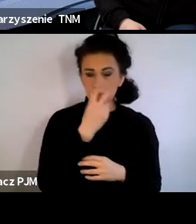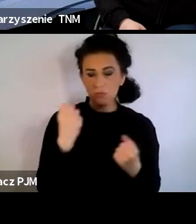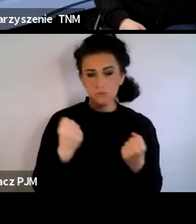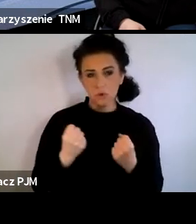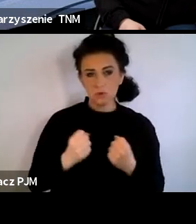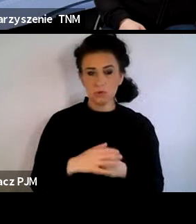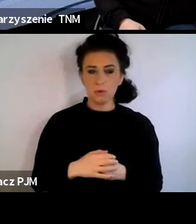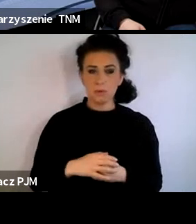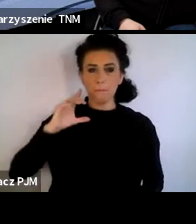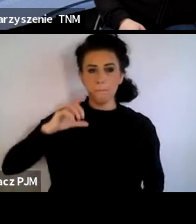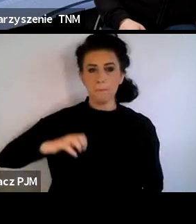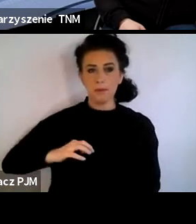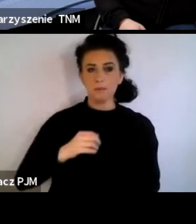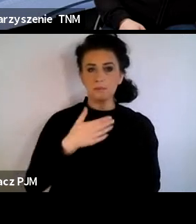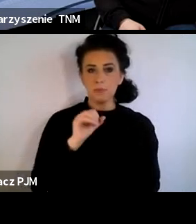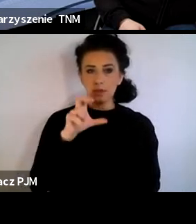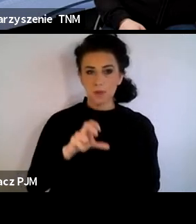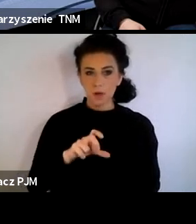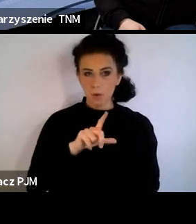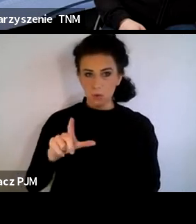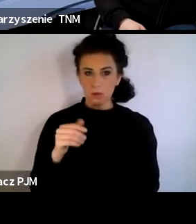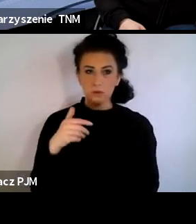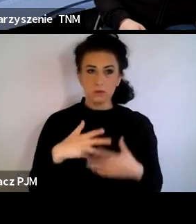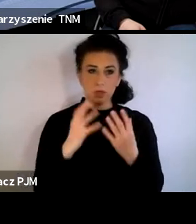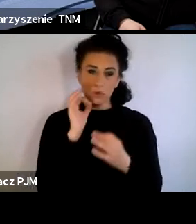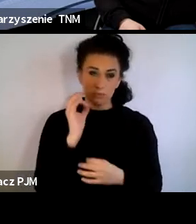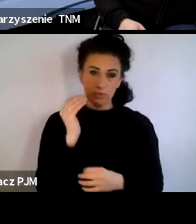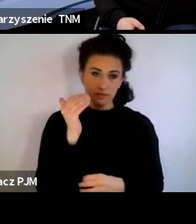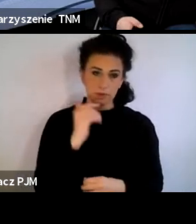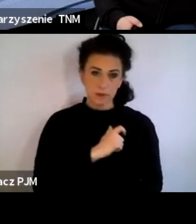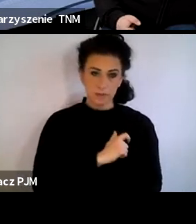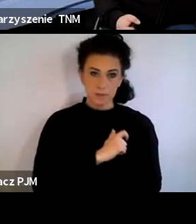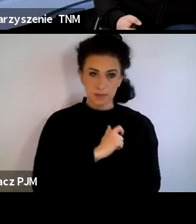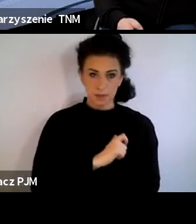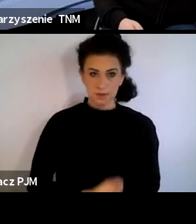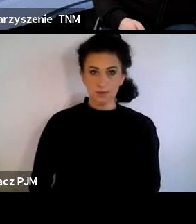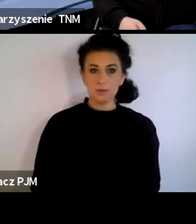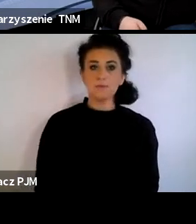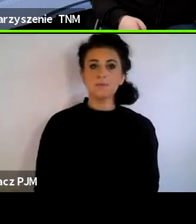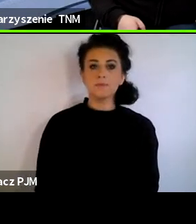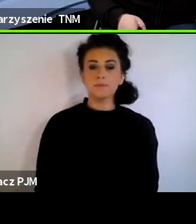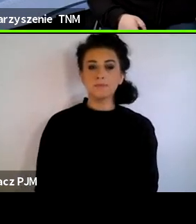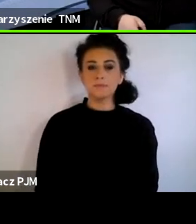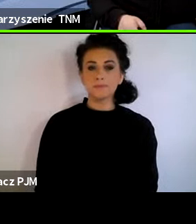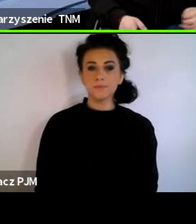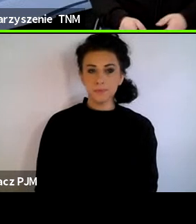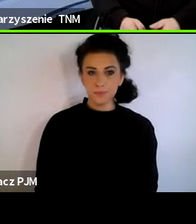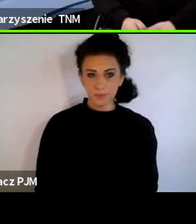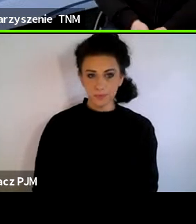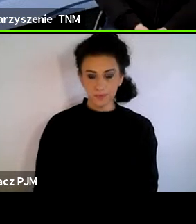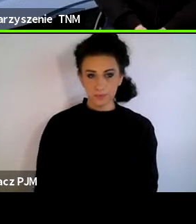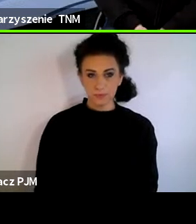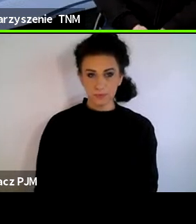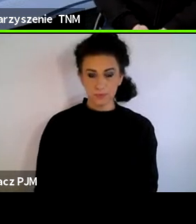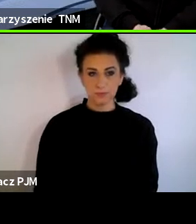Pan Michał Modławski. Witamy serdecznie. Witamy Częstochowę.